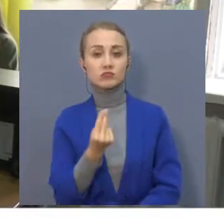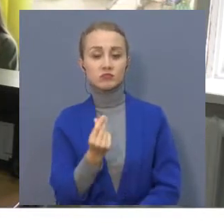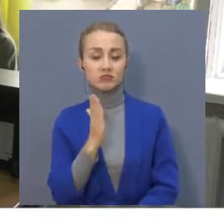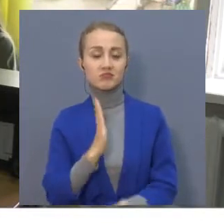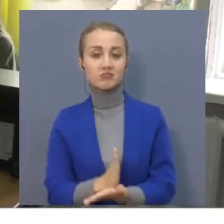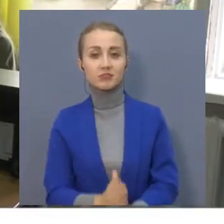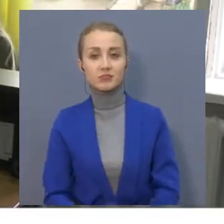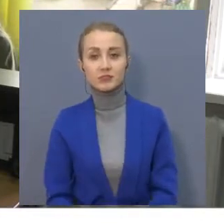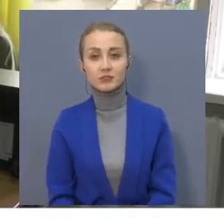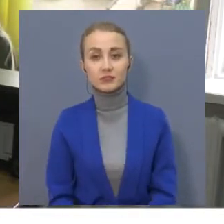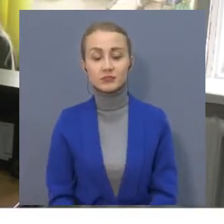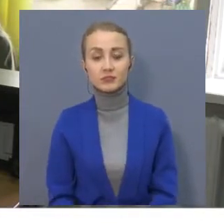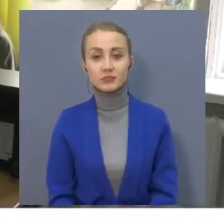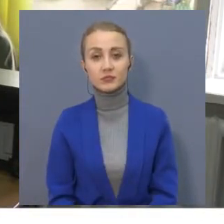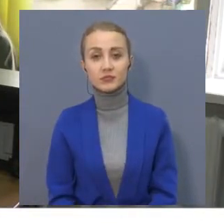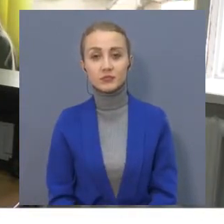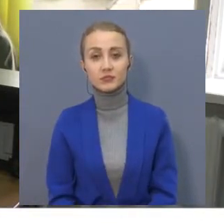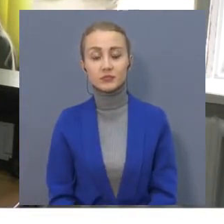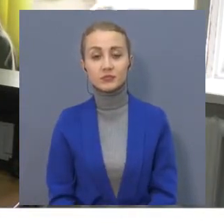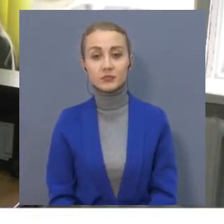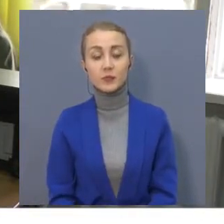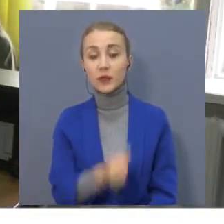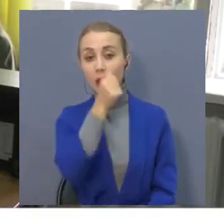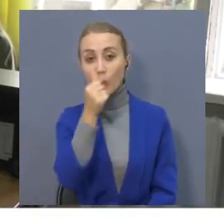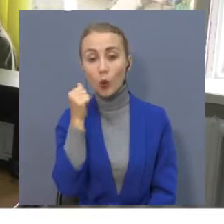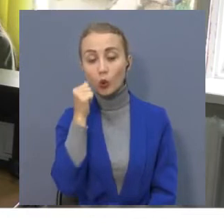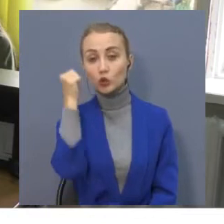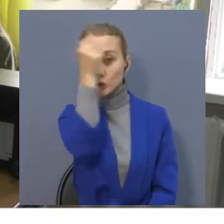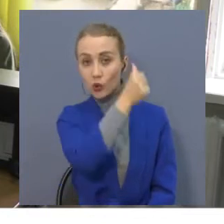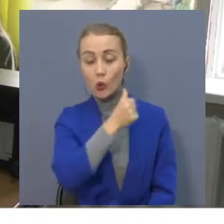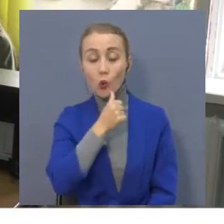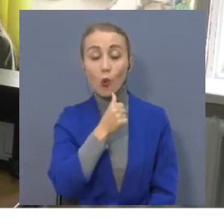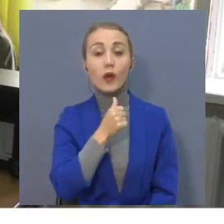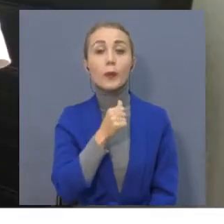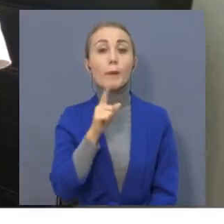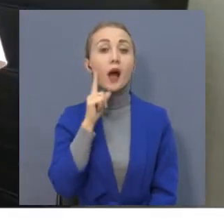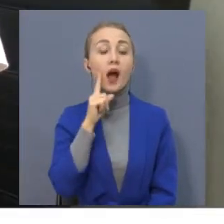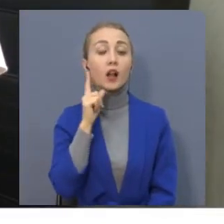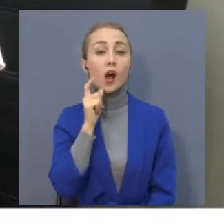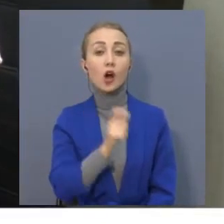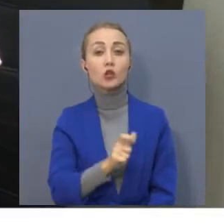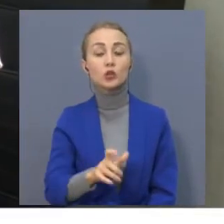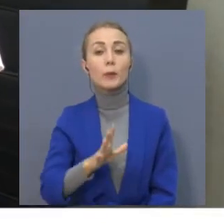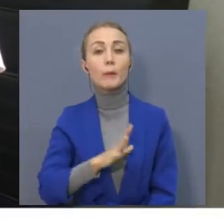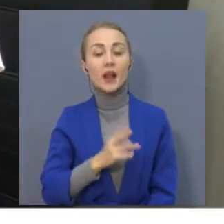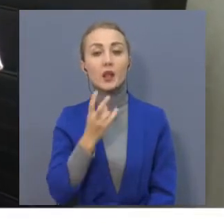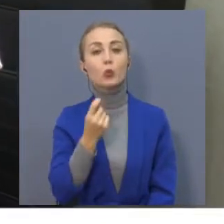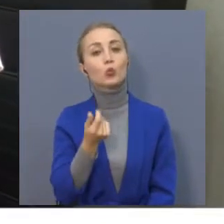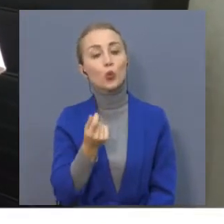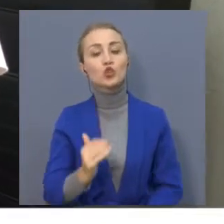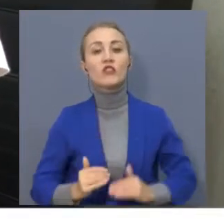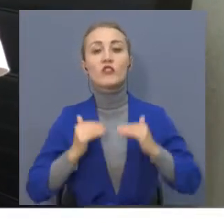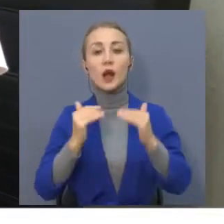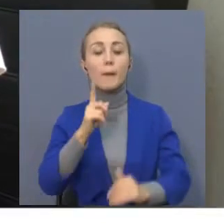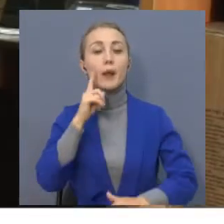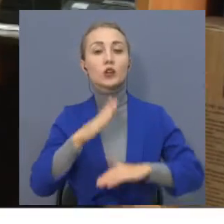жоғары болатын көрсеткіш. Былтыр 37 адам өтті жастар практикасын, оның 10 адамы жұмысқа тұрды. Шортанды ауданының тумасы Ақтоты